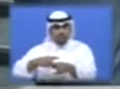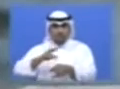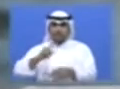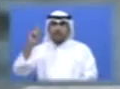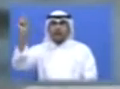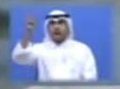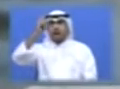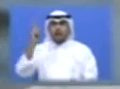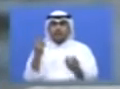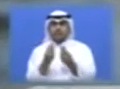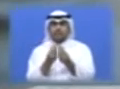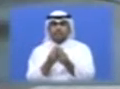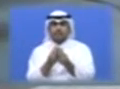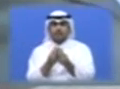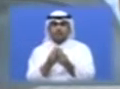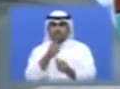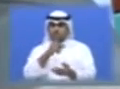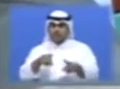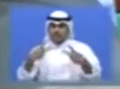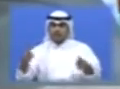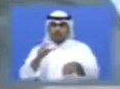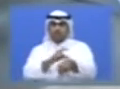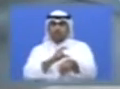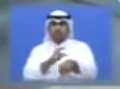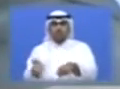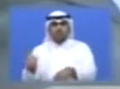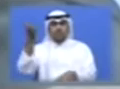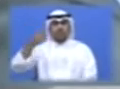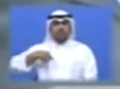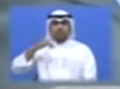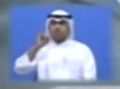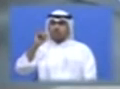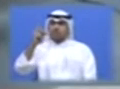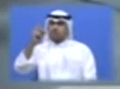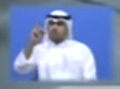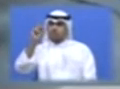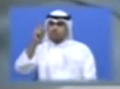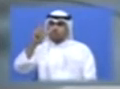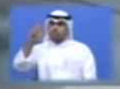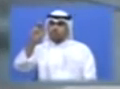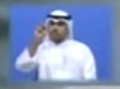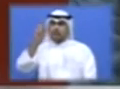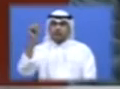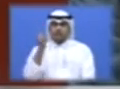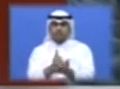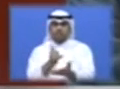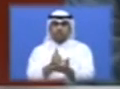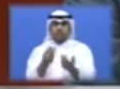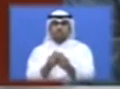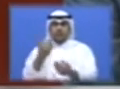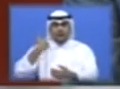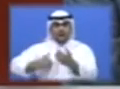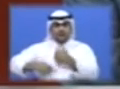والدولي. فقد أجرى طبيب كويتي مؤخرا في مستشفى زين للأنف والأذن والحنجرة